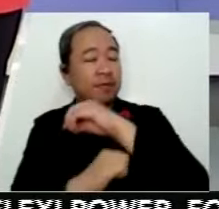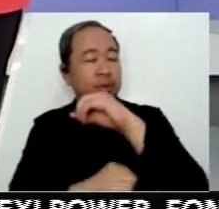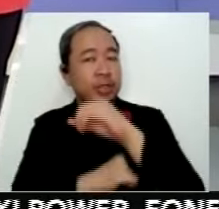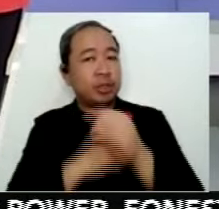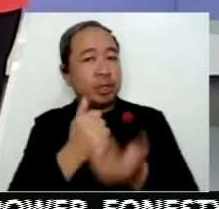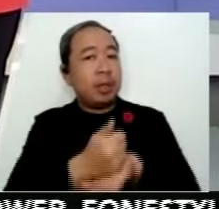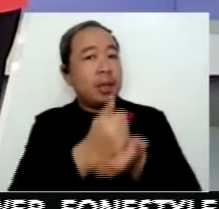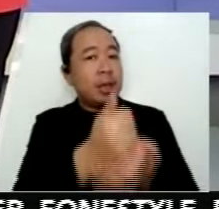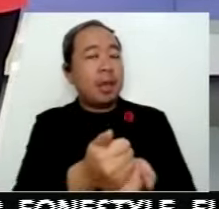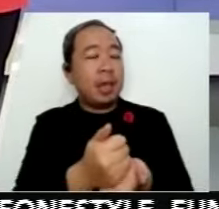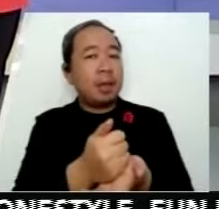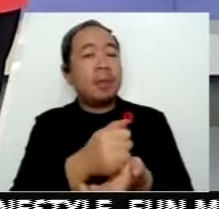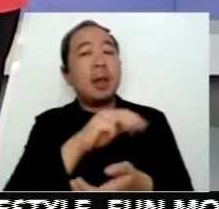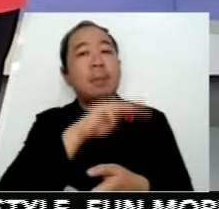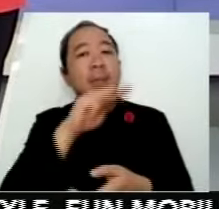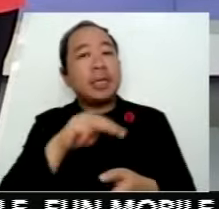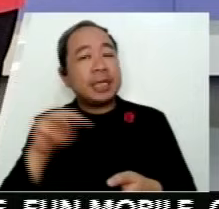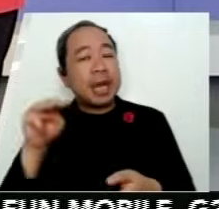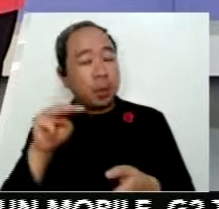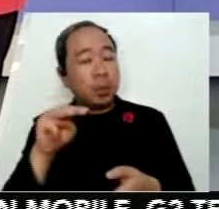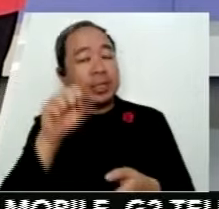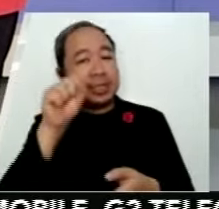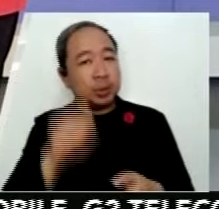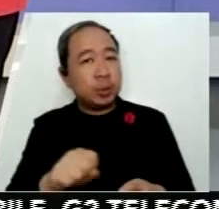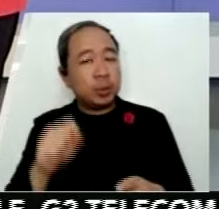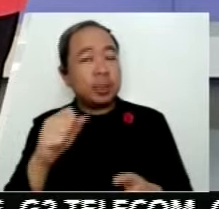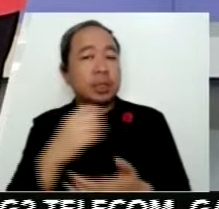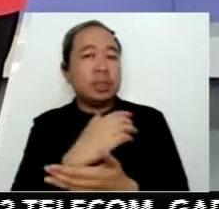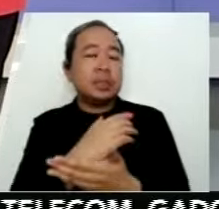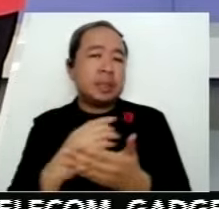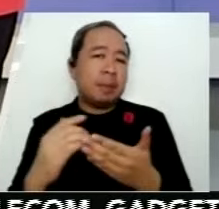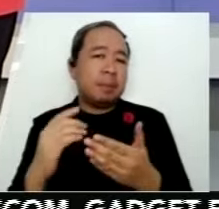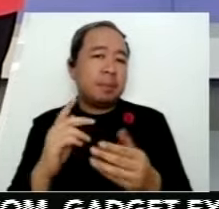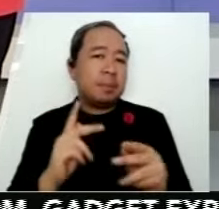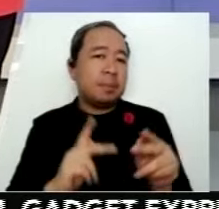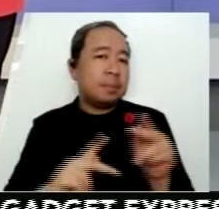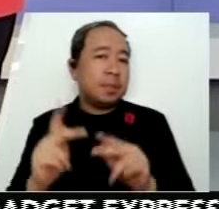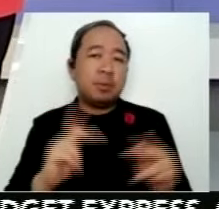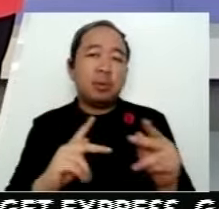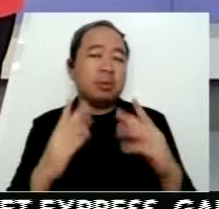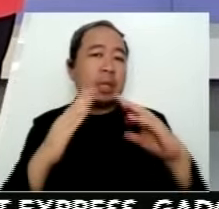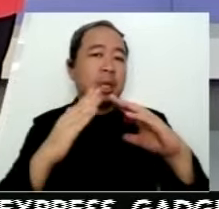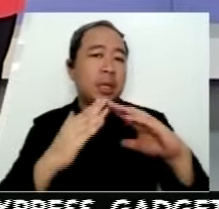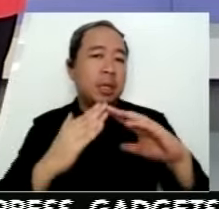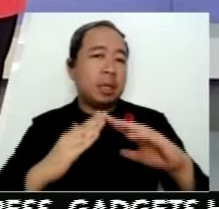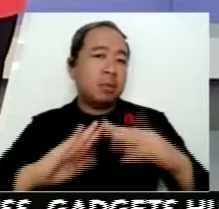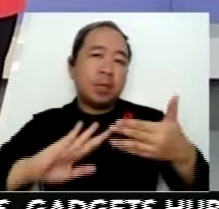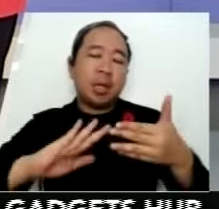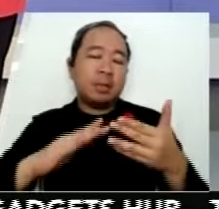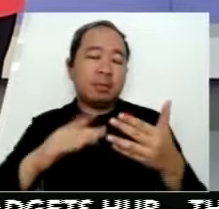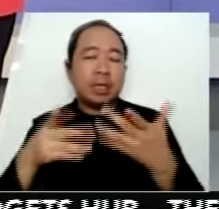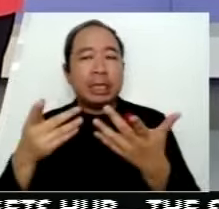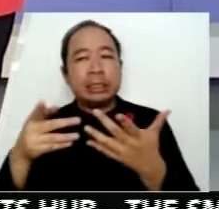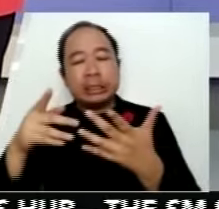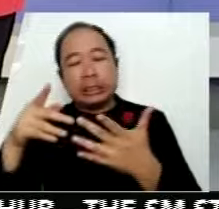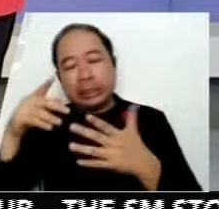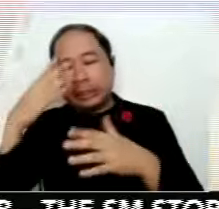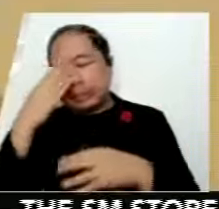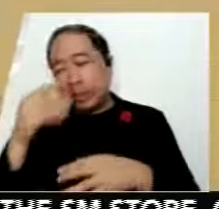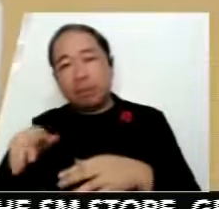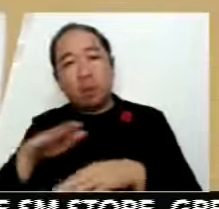del Sur kung saan ilang residente po ang wala nang matuluyan kundi kalsada dahil sa pagbaha.